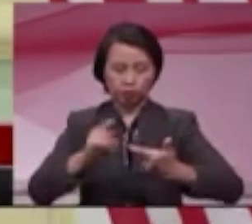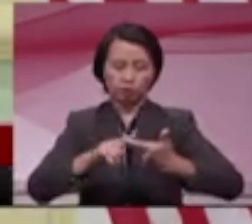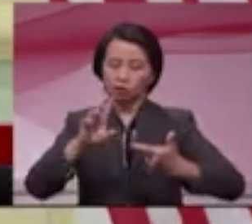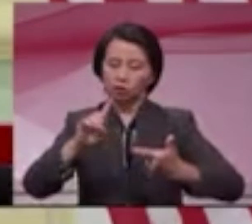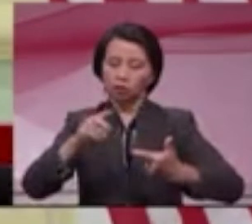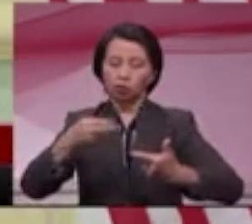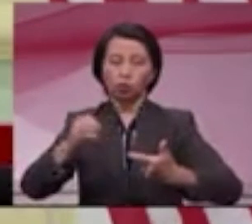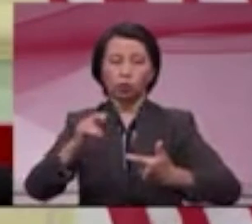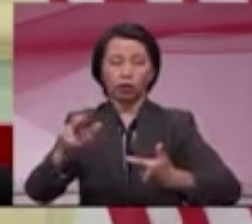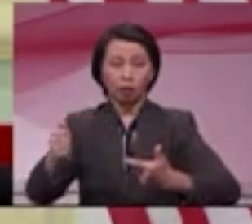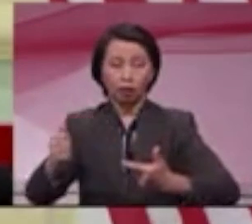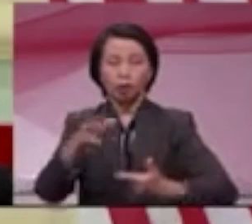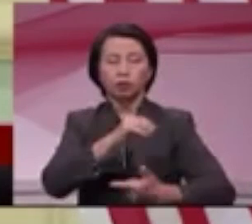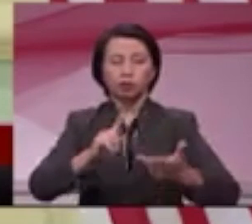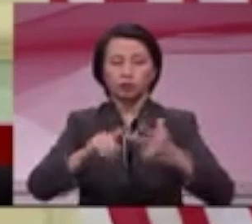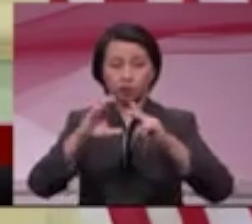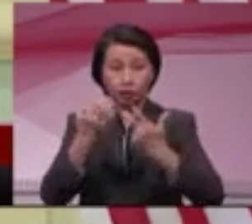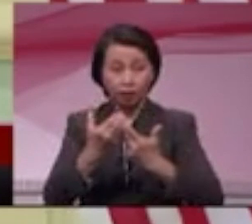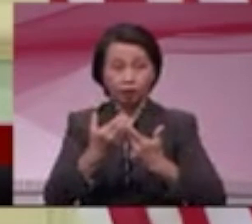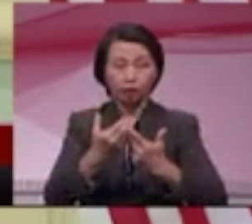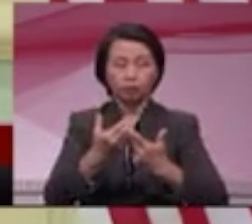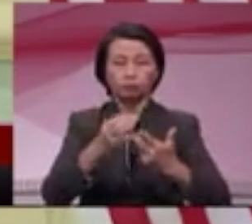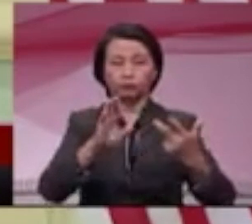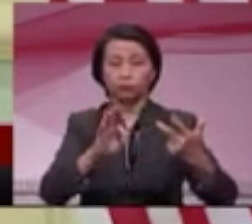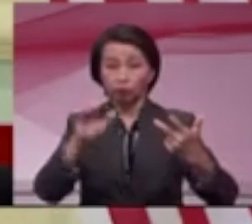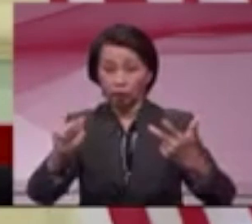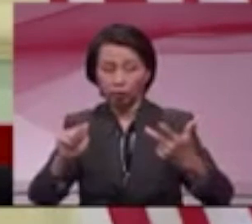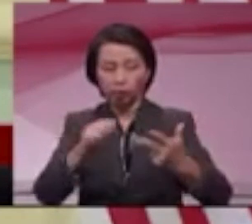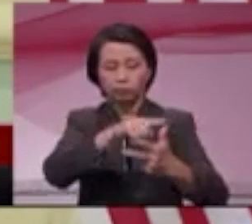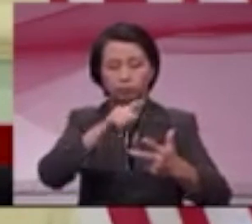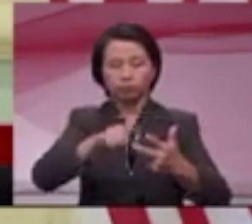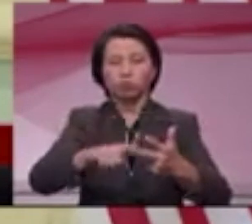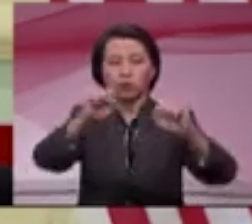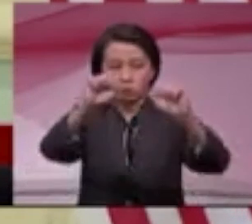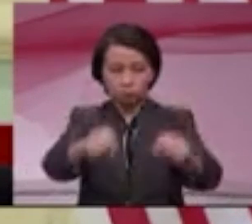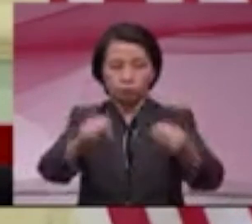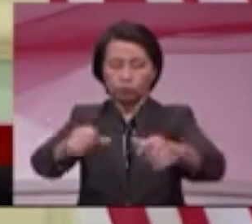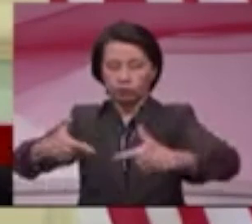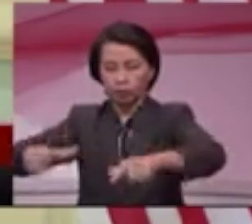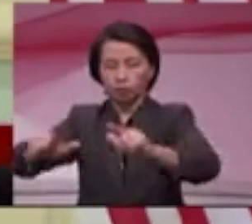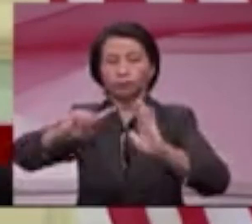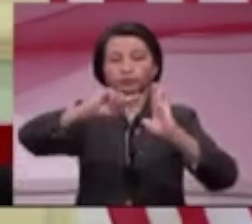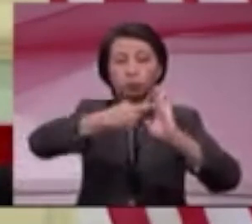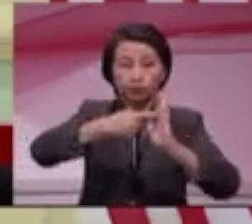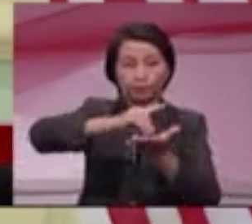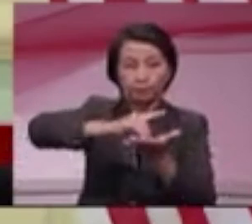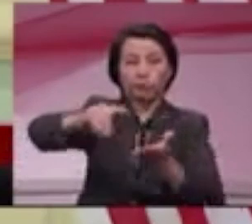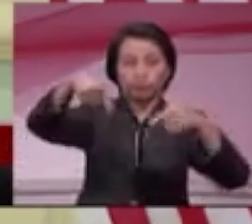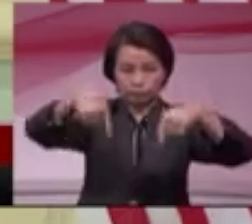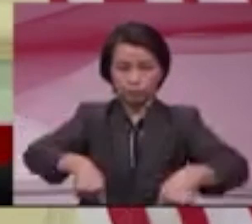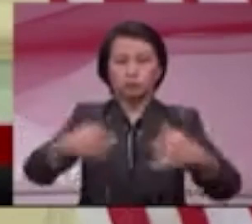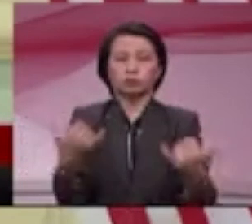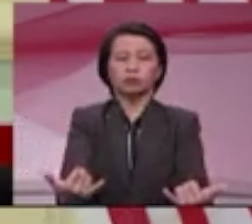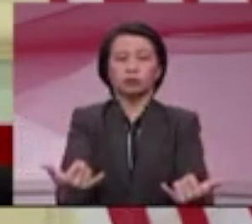serta kelas mengaji dan fardu ain boleh diadakan bermula minggu ini.